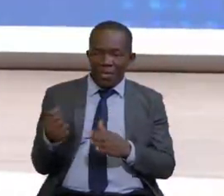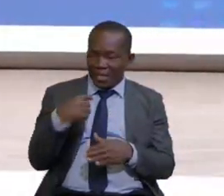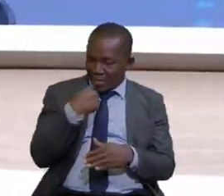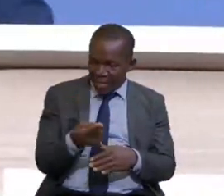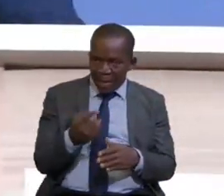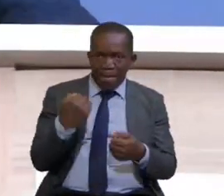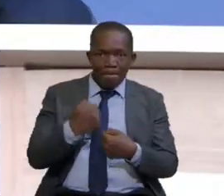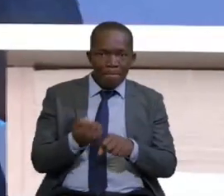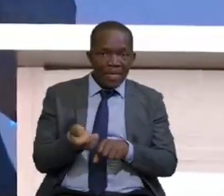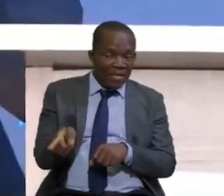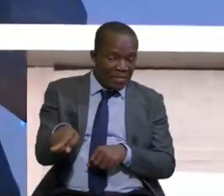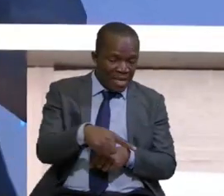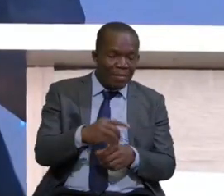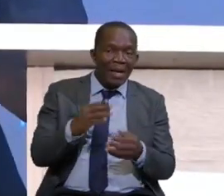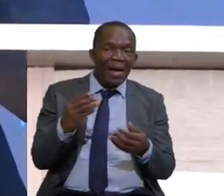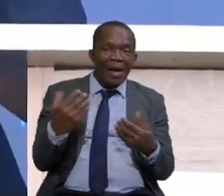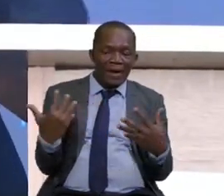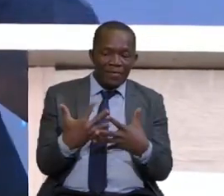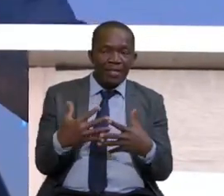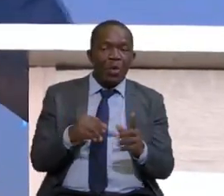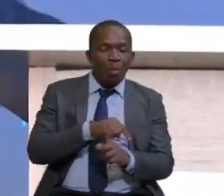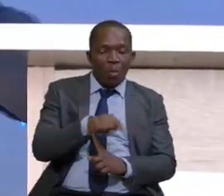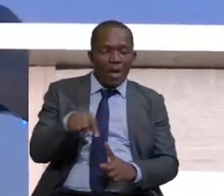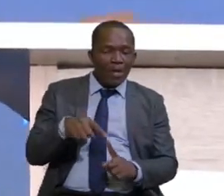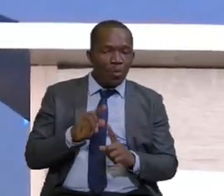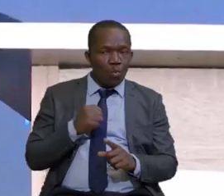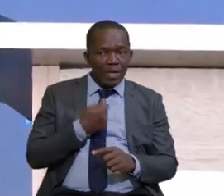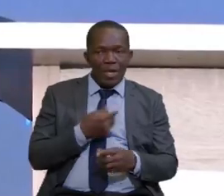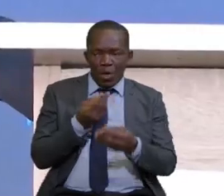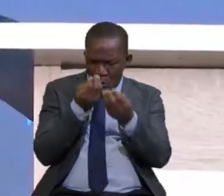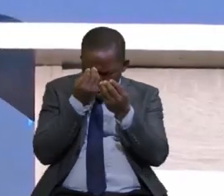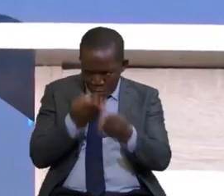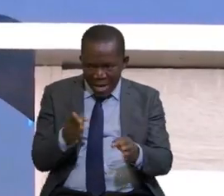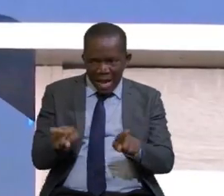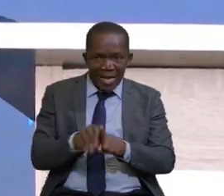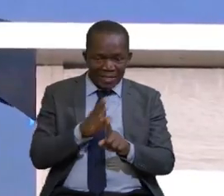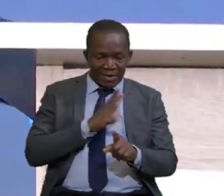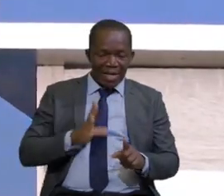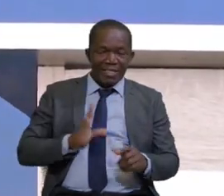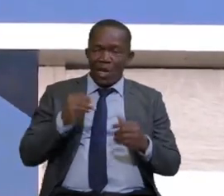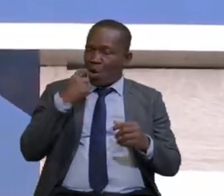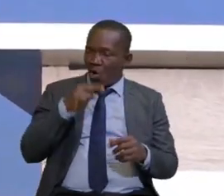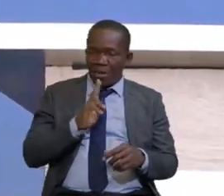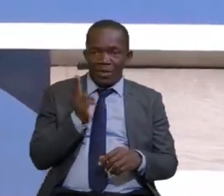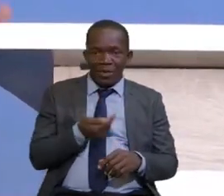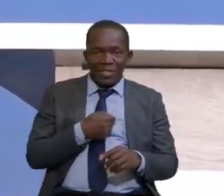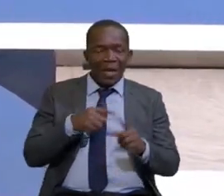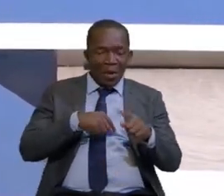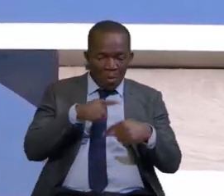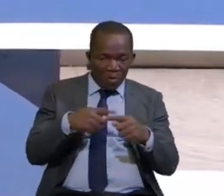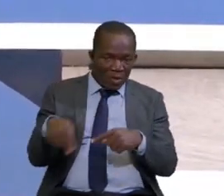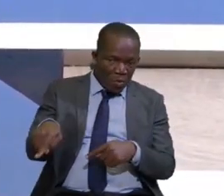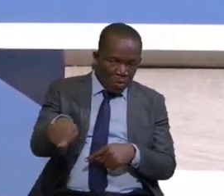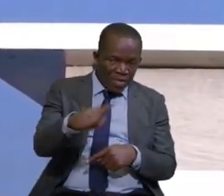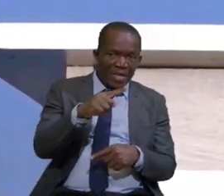nous allons, comme Christ nous a commandé, il dit allez et faites de toutes les